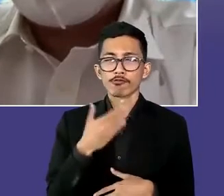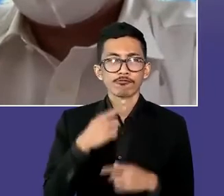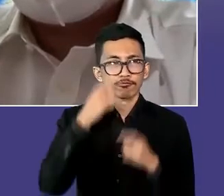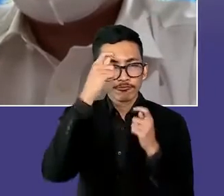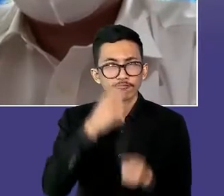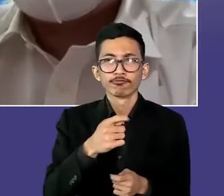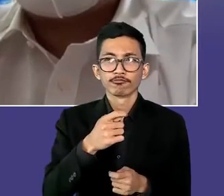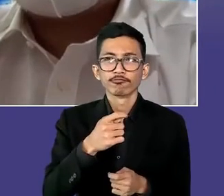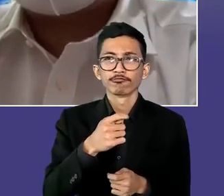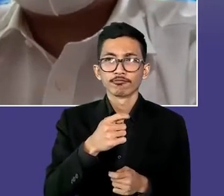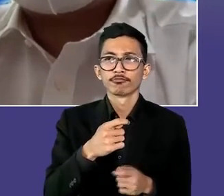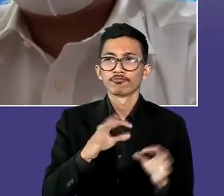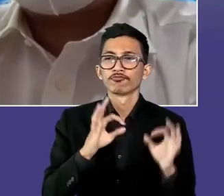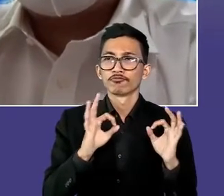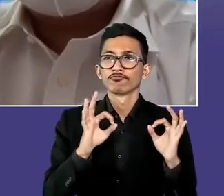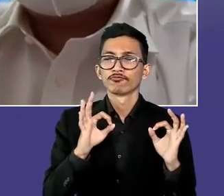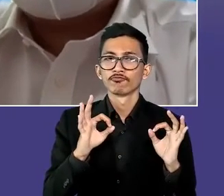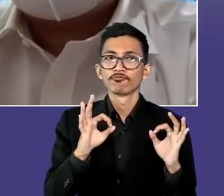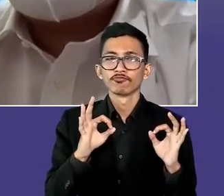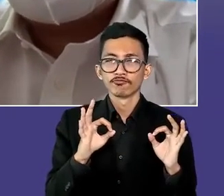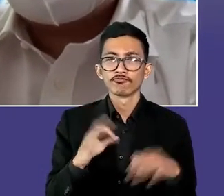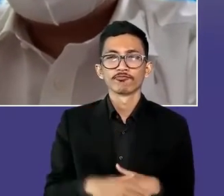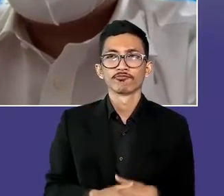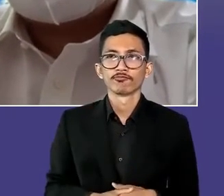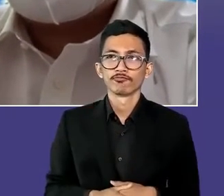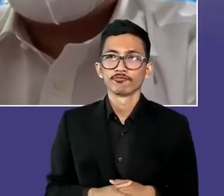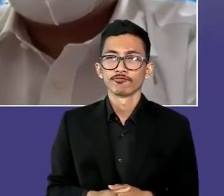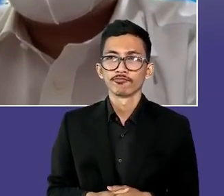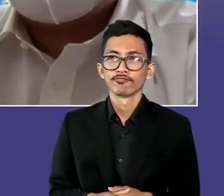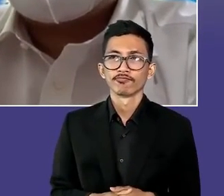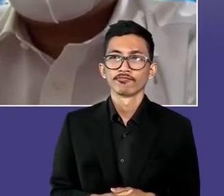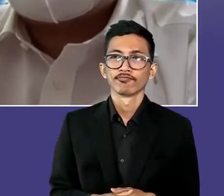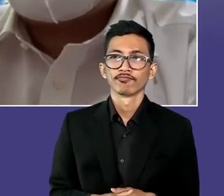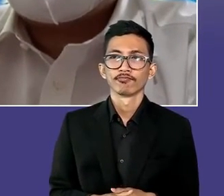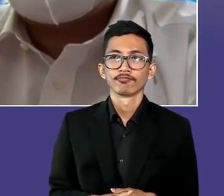usaha Pak Arief, bagus banget semuanya. Tapi yang saya ingin tanyakan,